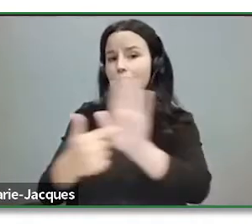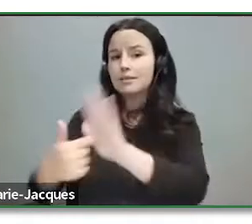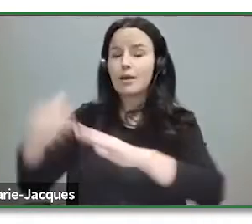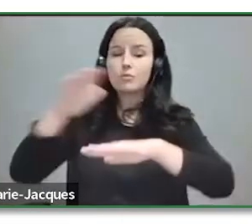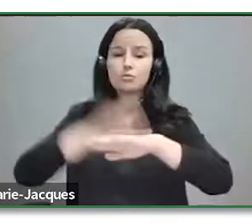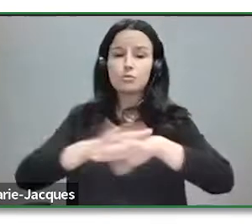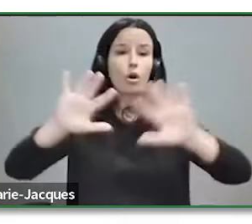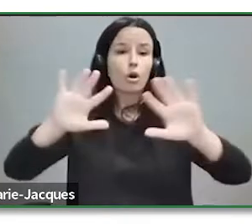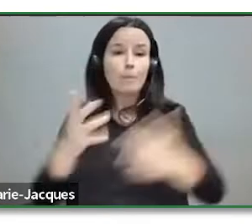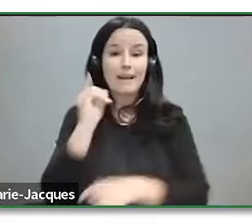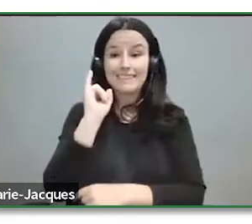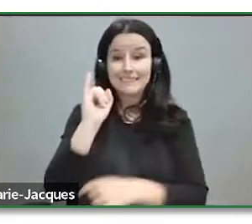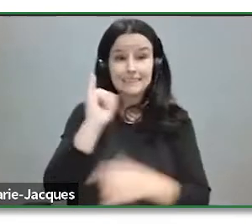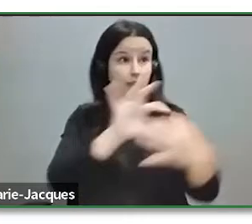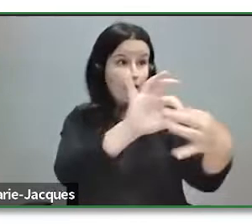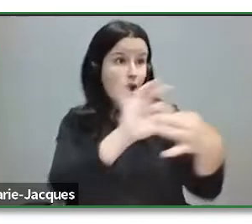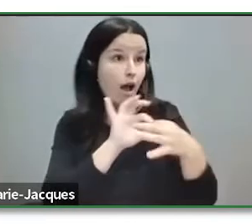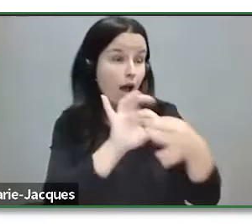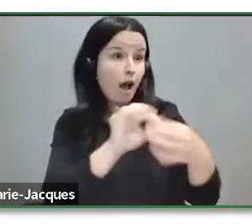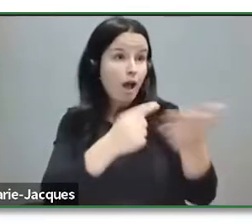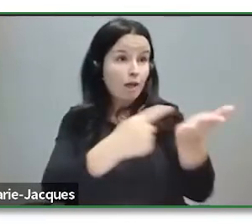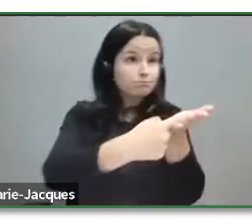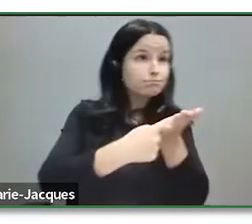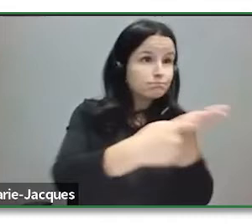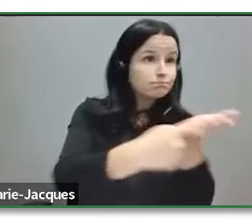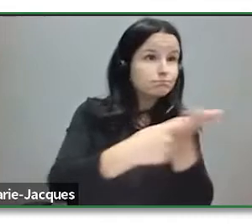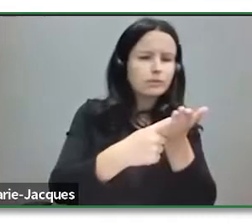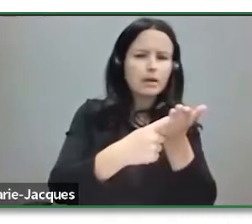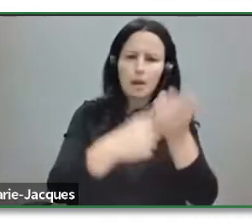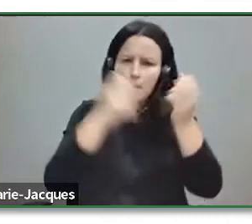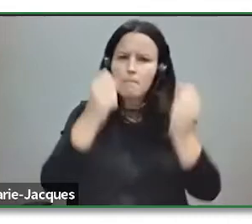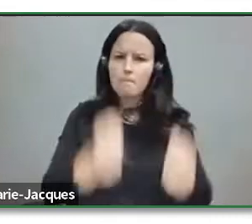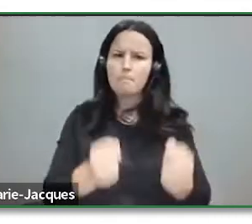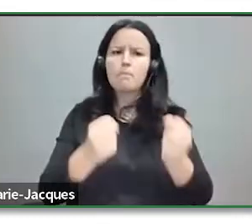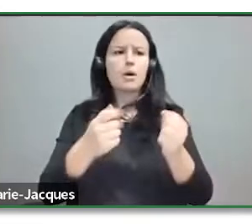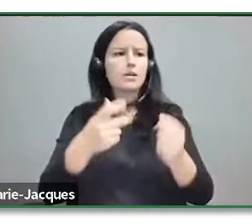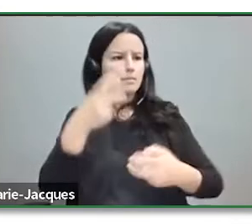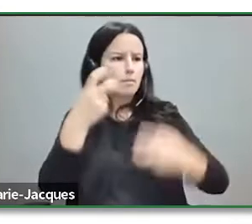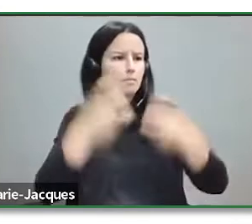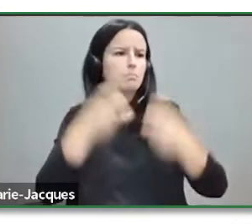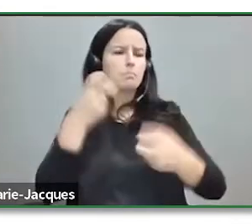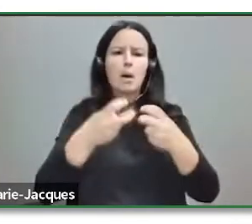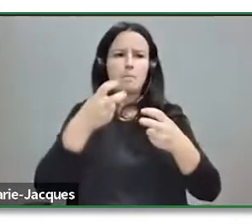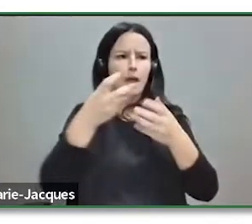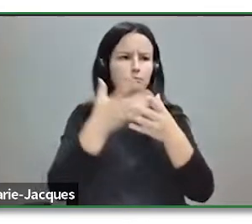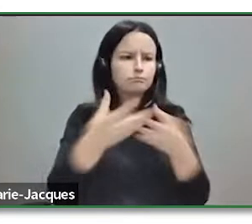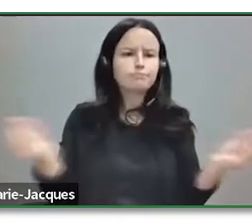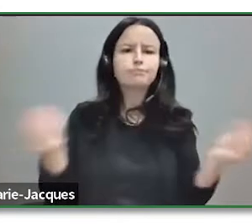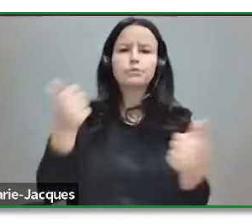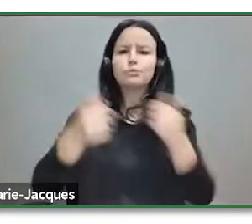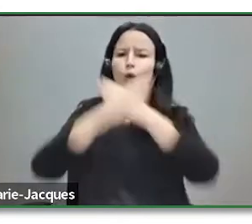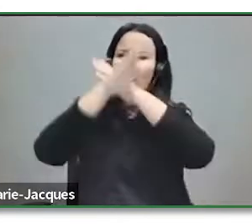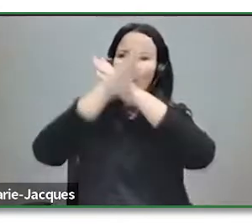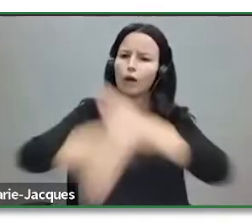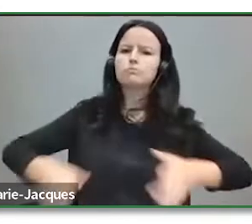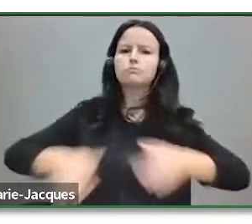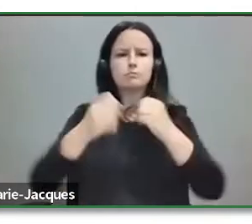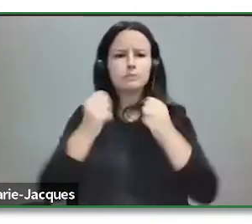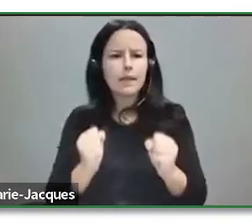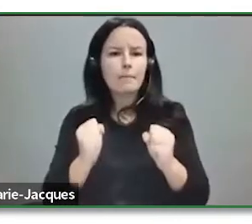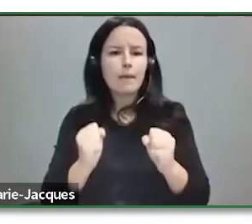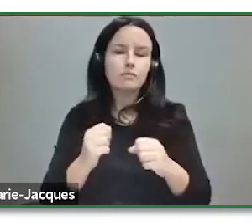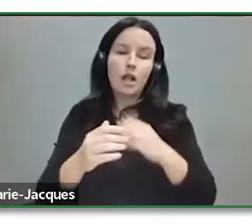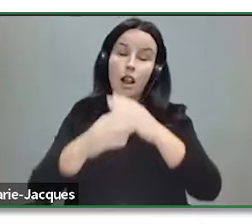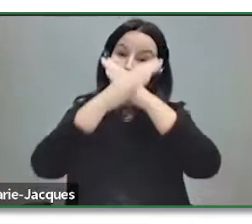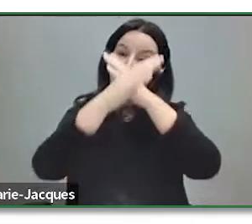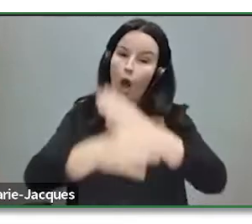collaboration et la défense des intérêts peuvent être une façon saine d'atténuer certains obstacles. Et la liste des obstacles est assez longue et c'est